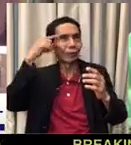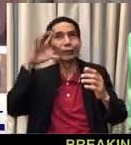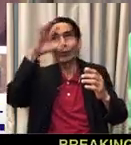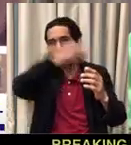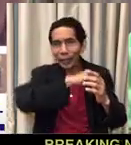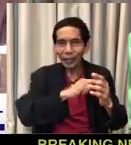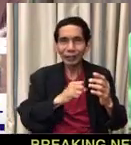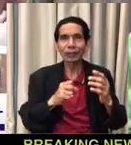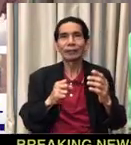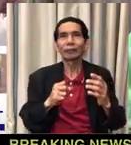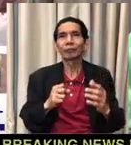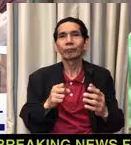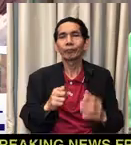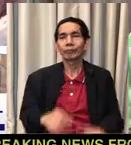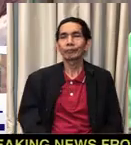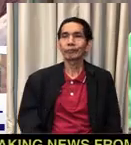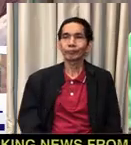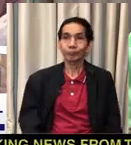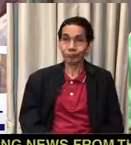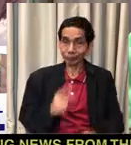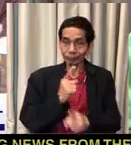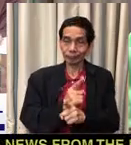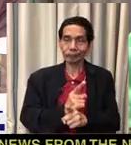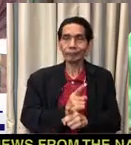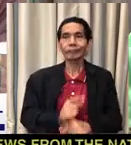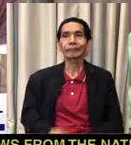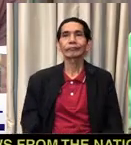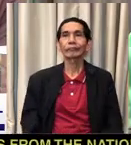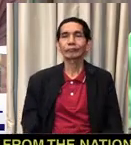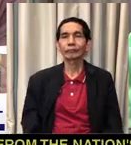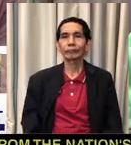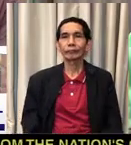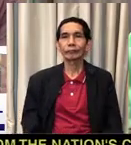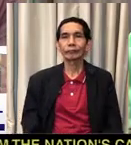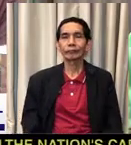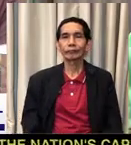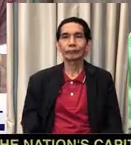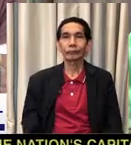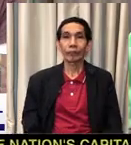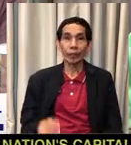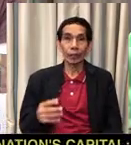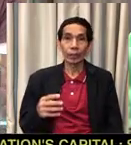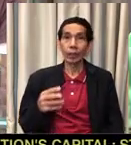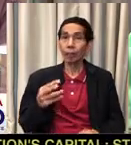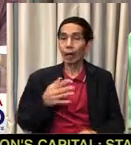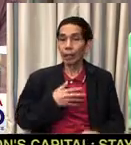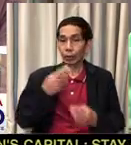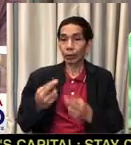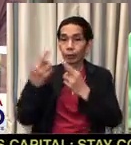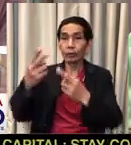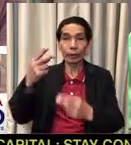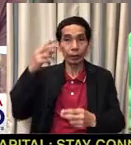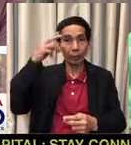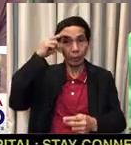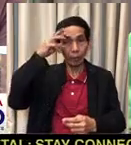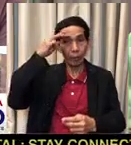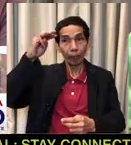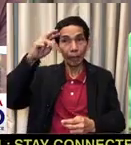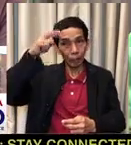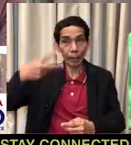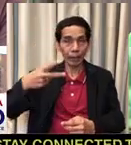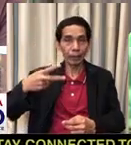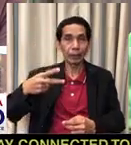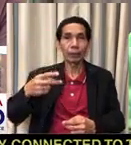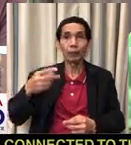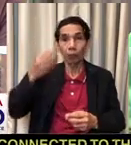Hindi. Di ba? Kaya ironic, eh. Kaya ang rekomendasyon ni Vice Mayor, kasi po, ha?